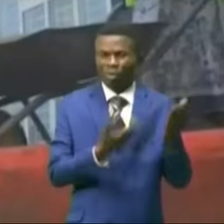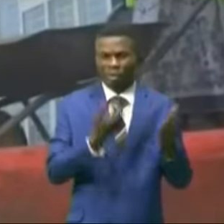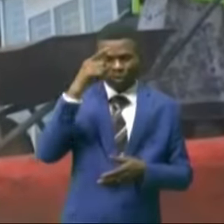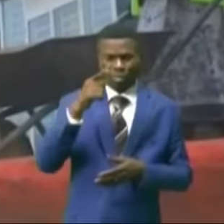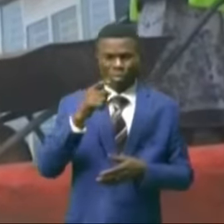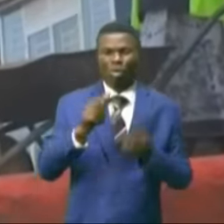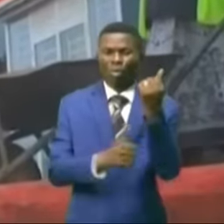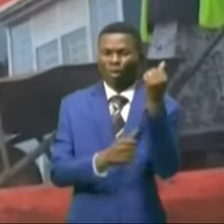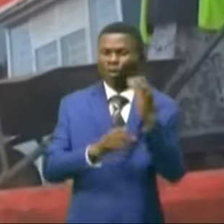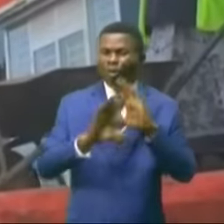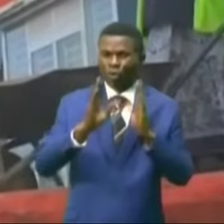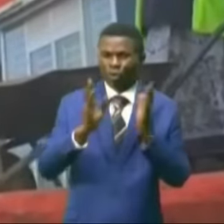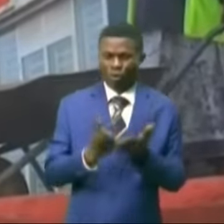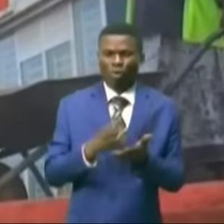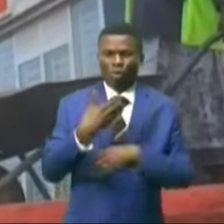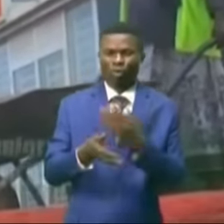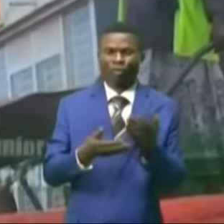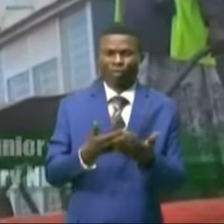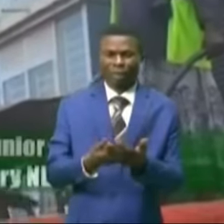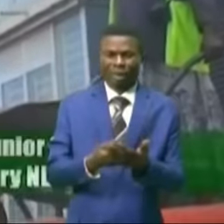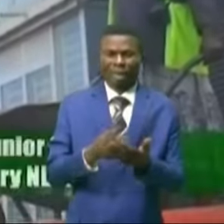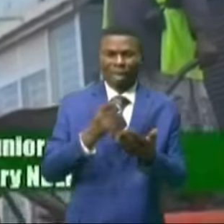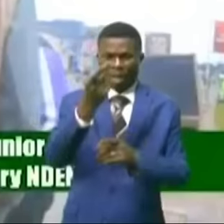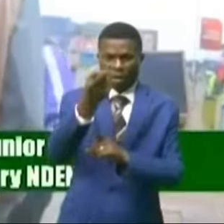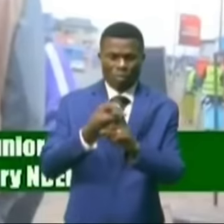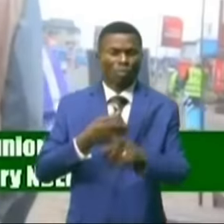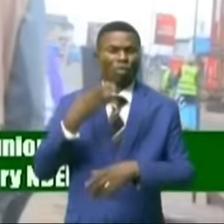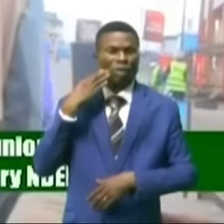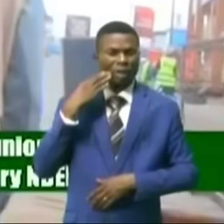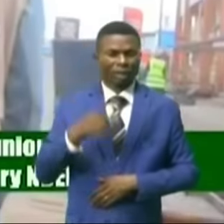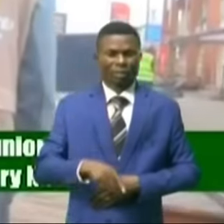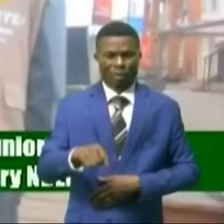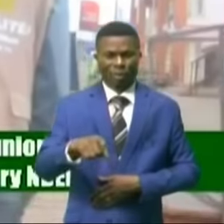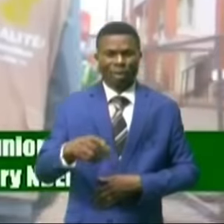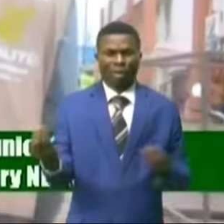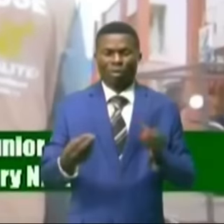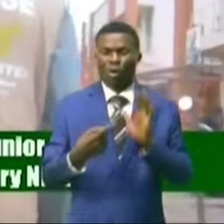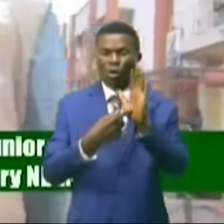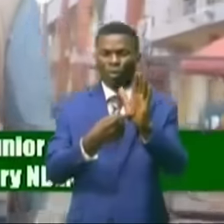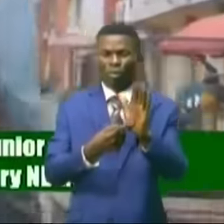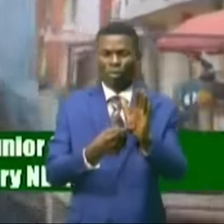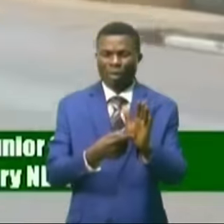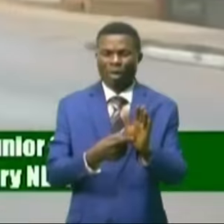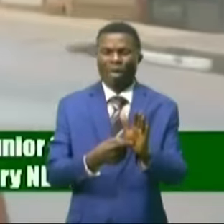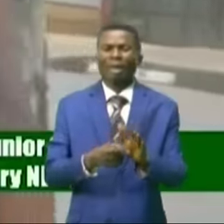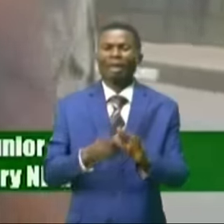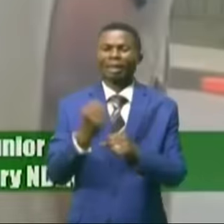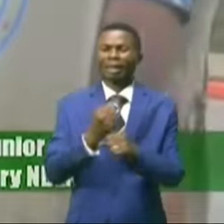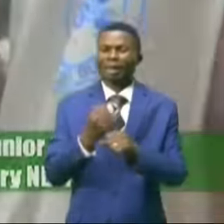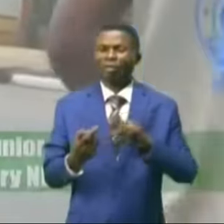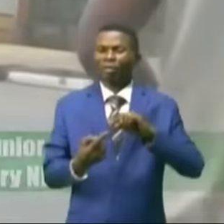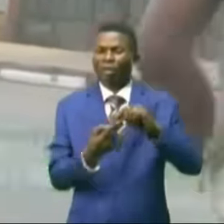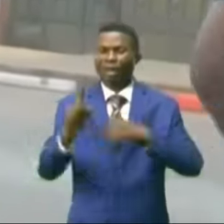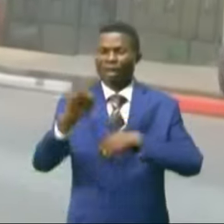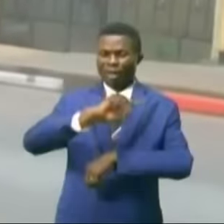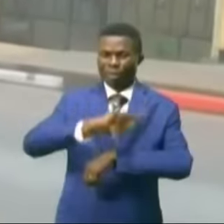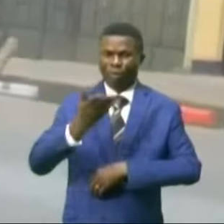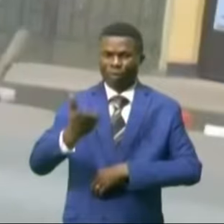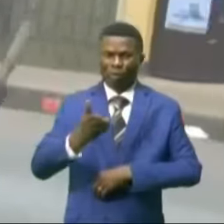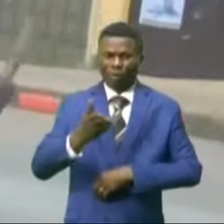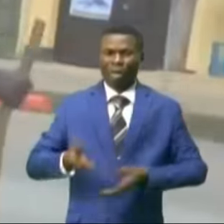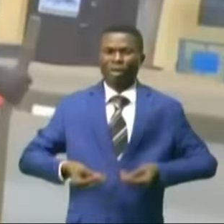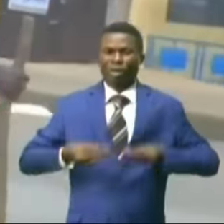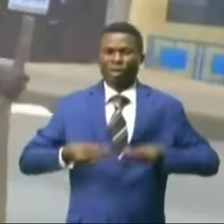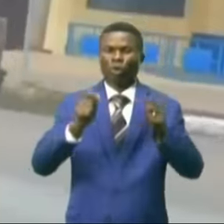nécessité sont envisagées durant ce mois de mai. C'est pour marquer d'un cachet spécial cette journée dédiée